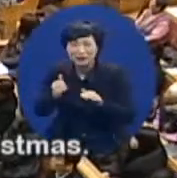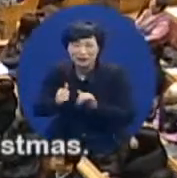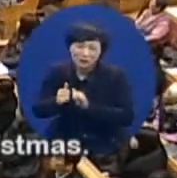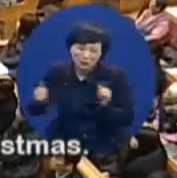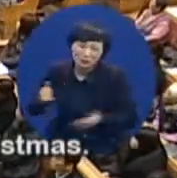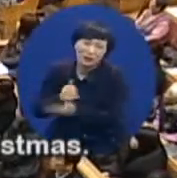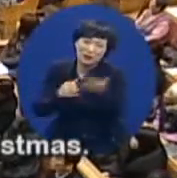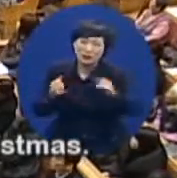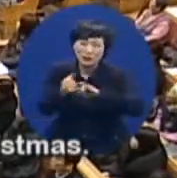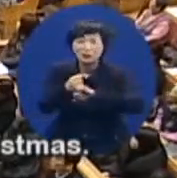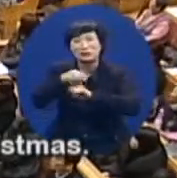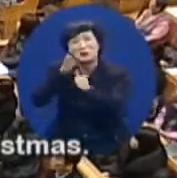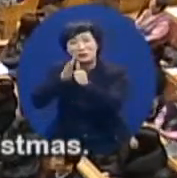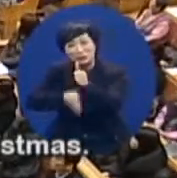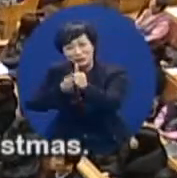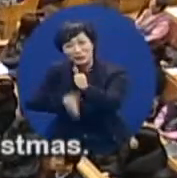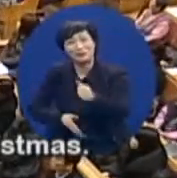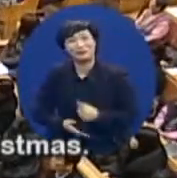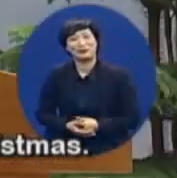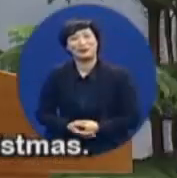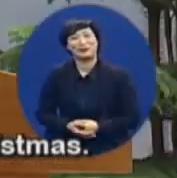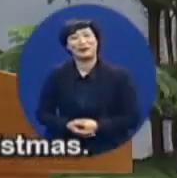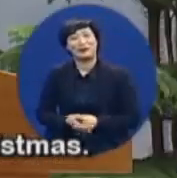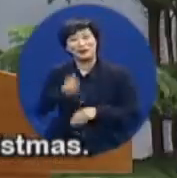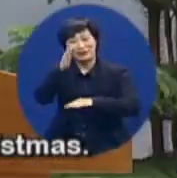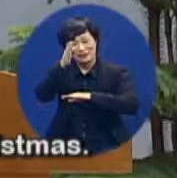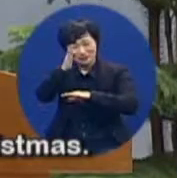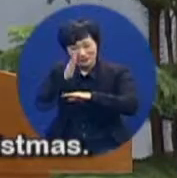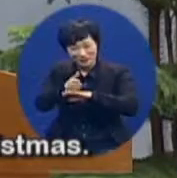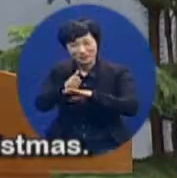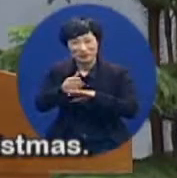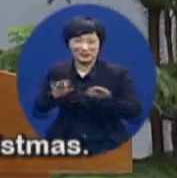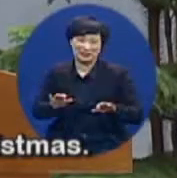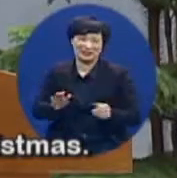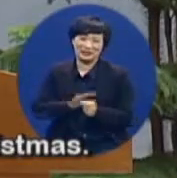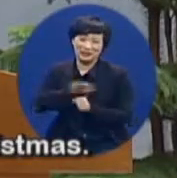감사고 아멘 사랑하는